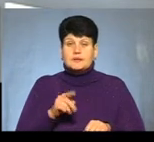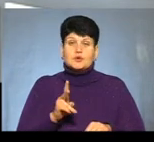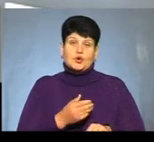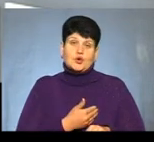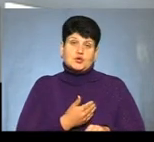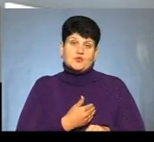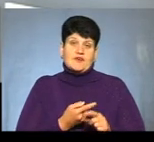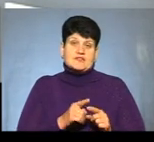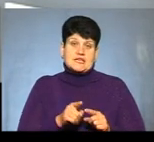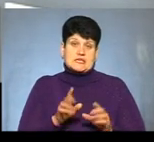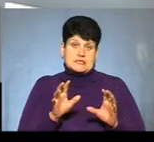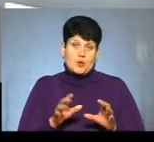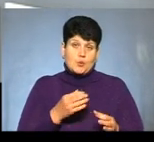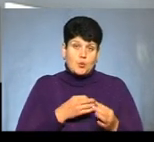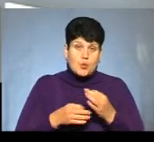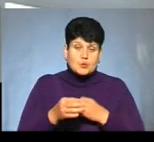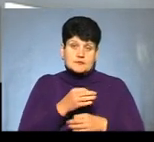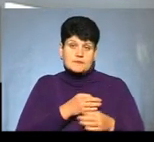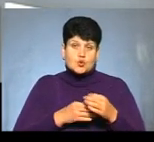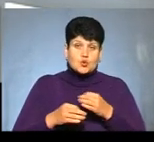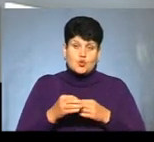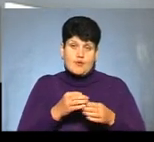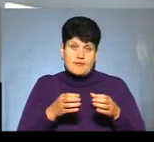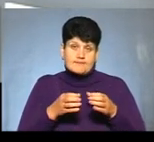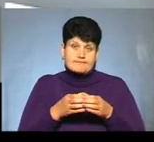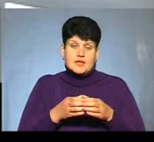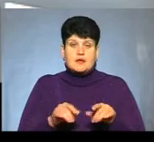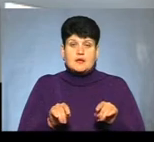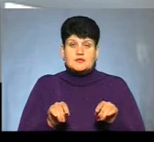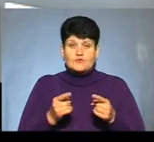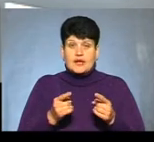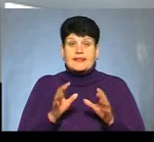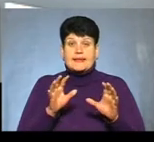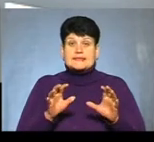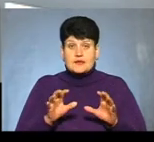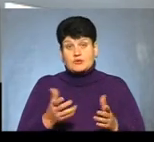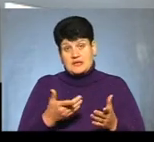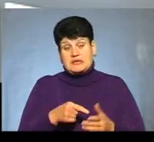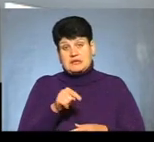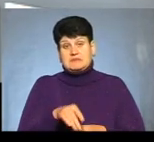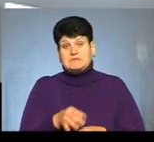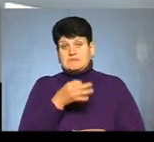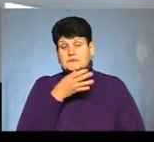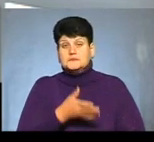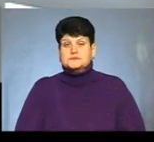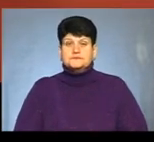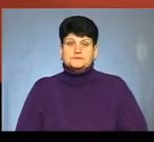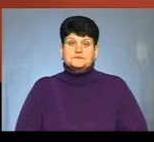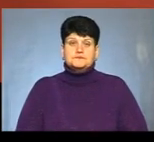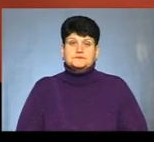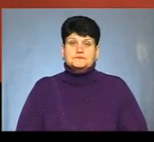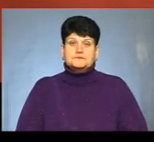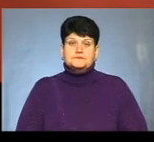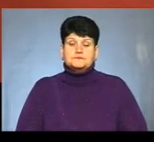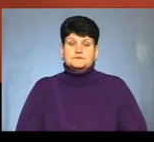з тими, хто ініціював цей закон, поспілкувалися собі в кулуарах і створили той закон, який їм би був